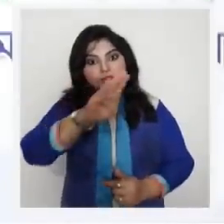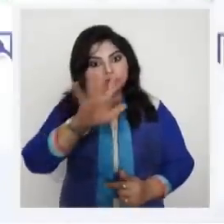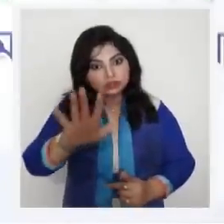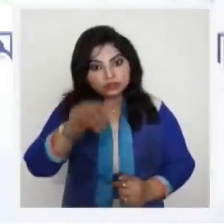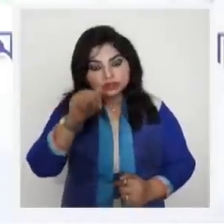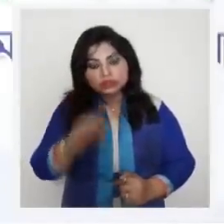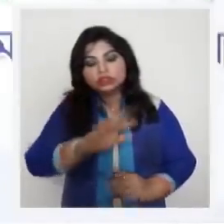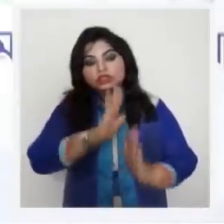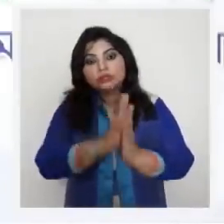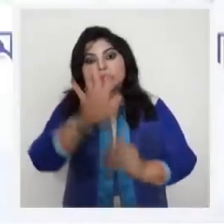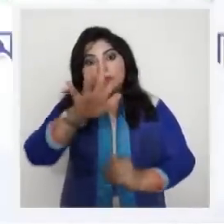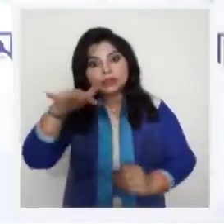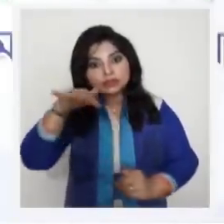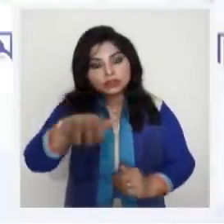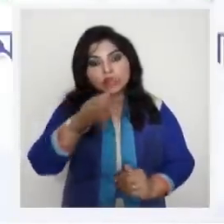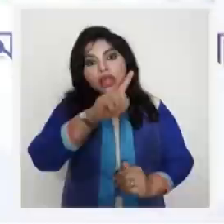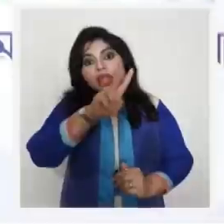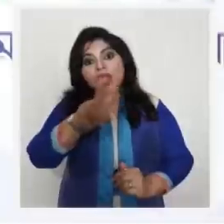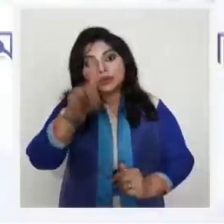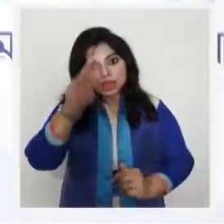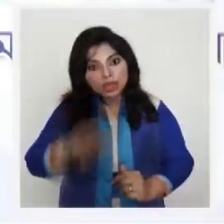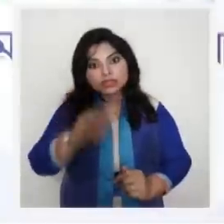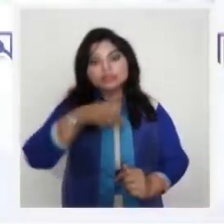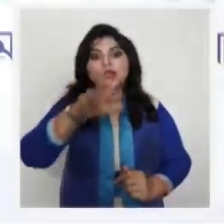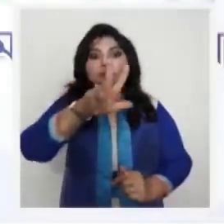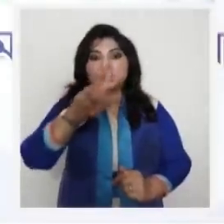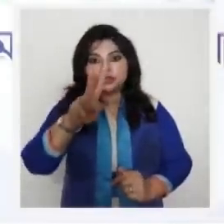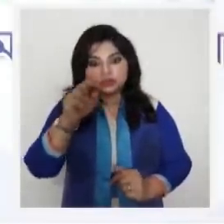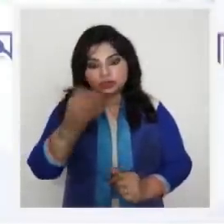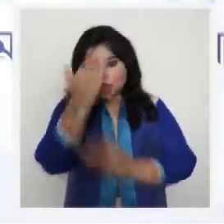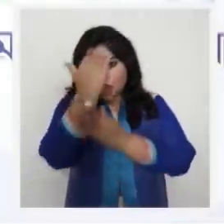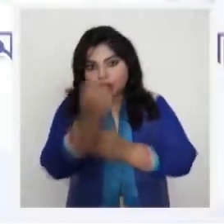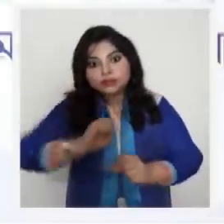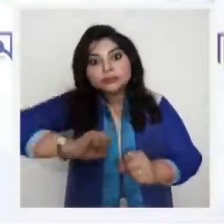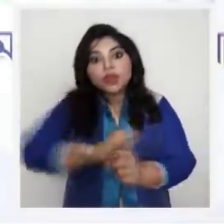দক্ষিণ পূর্ব এশিয়ায় 24 ঘন্টায় শনাক্ত হয়েছেন 18,548 জন। এ পর্যন্ত